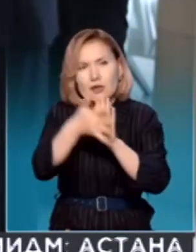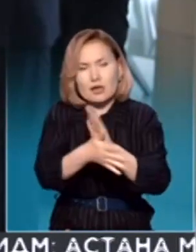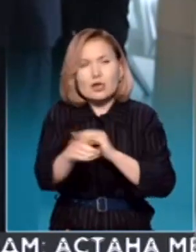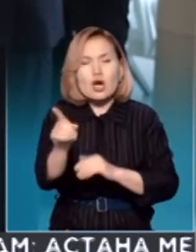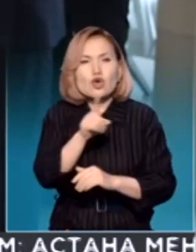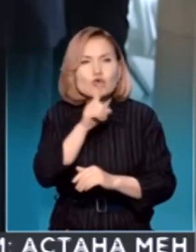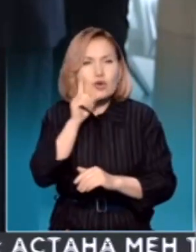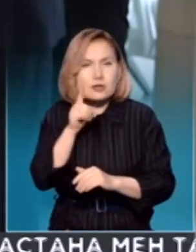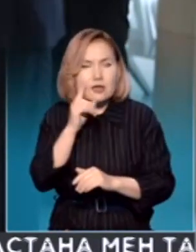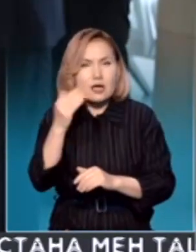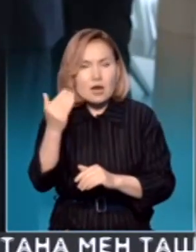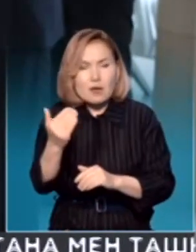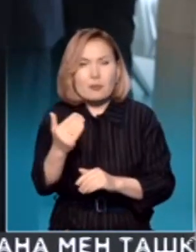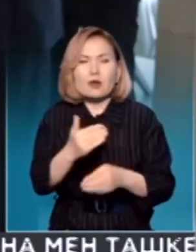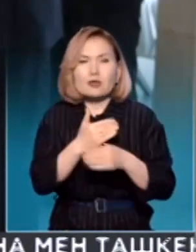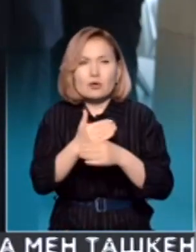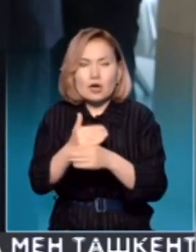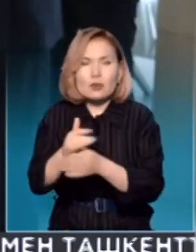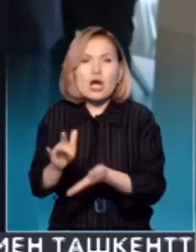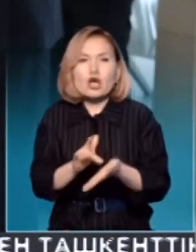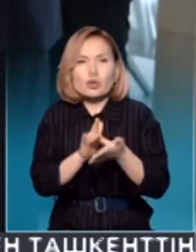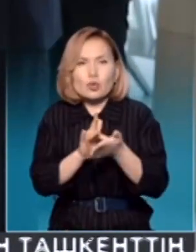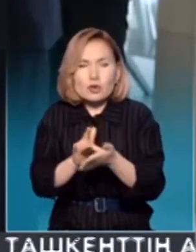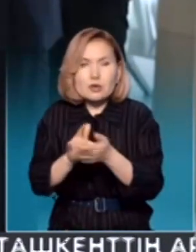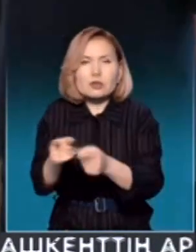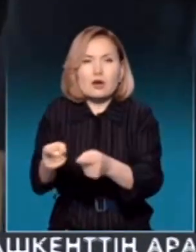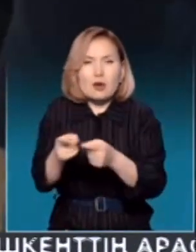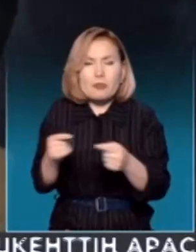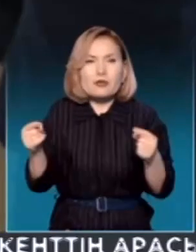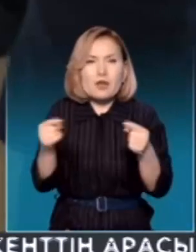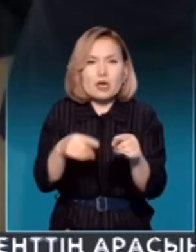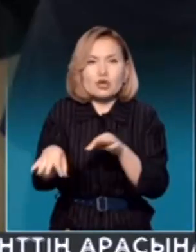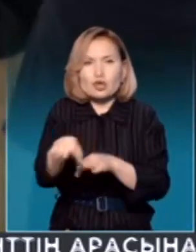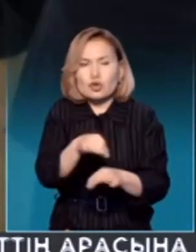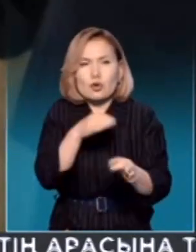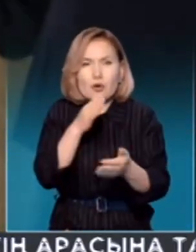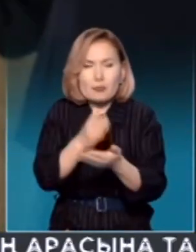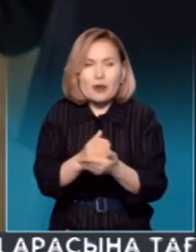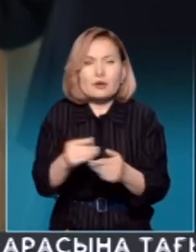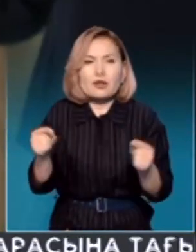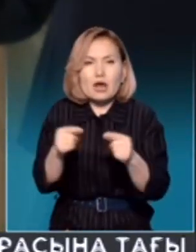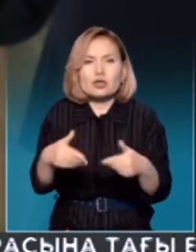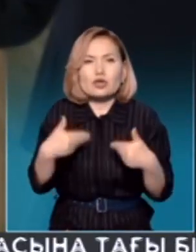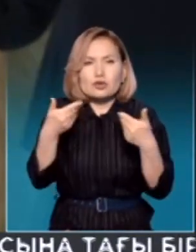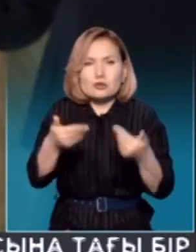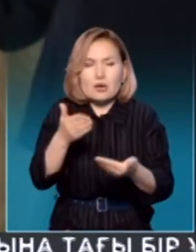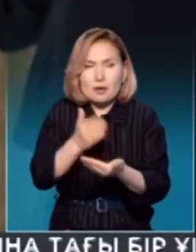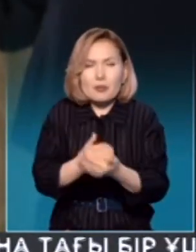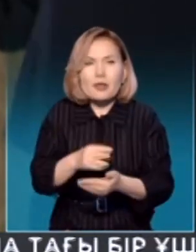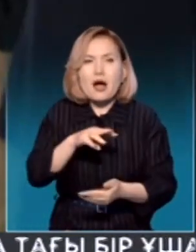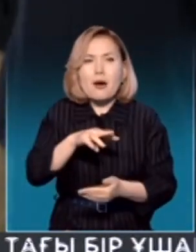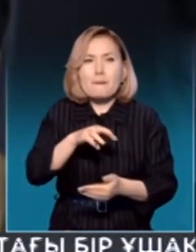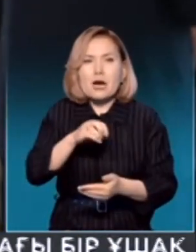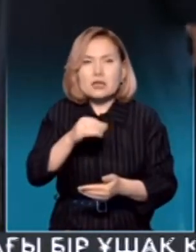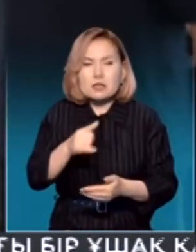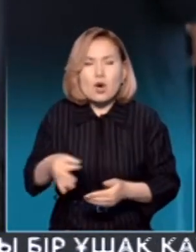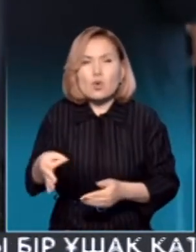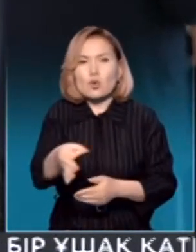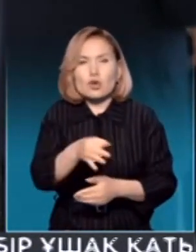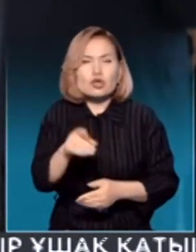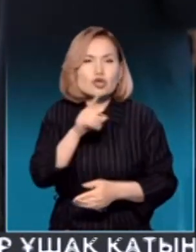осы өңірге байланысты туризмге қатысты көптеген нақты жобалар бар. Сонымен қатар нақты ұсыныстар айтты. Біз Маңғыстау жастарының